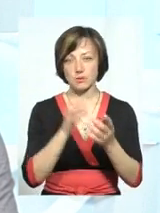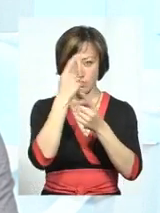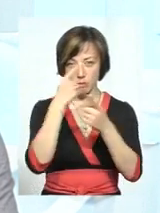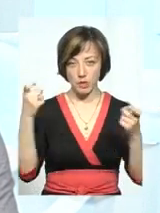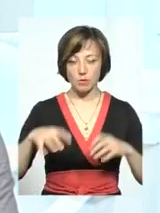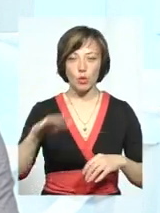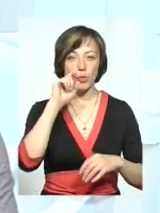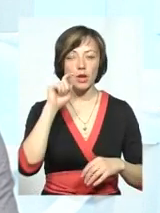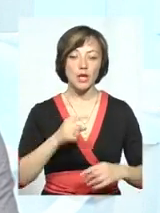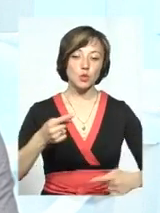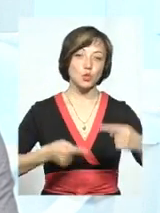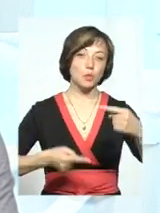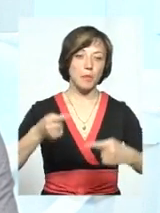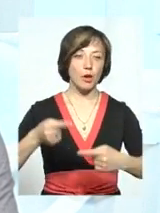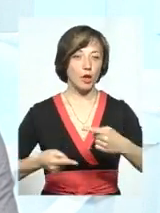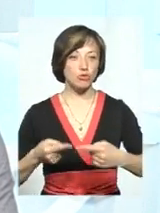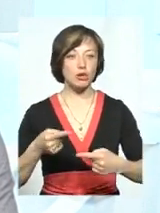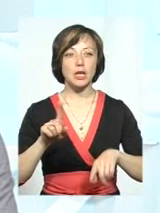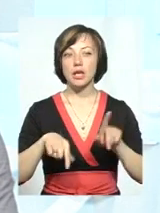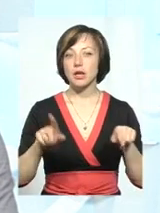почалися певні суперечки, які іноді